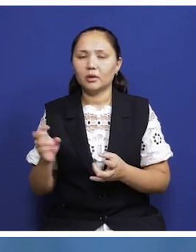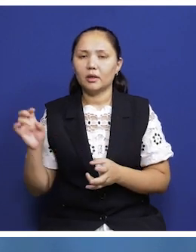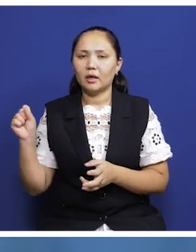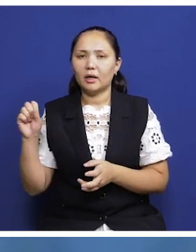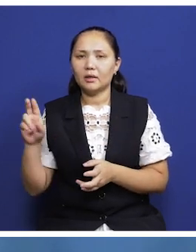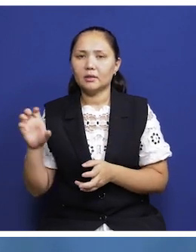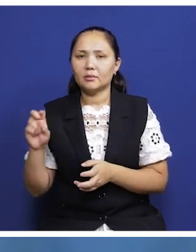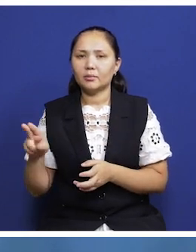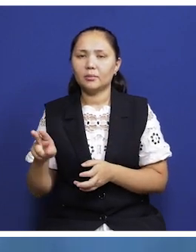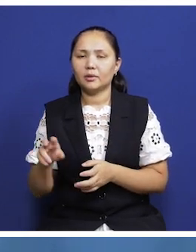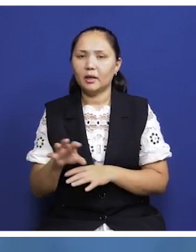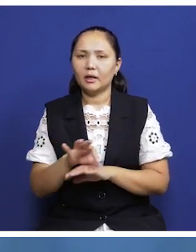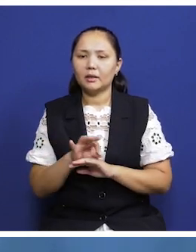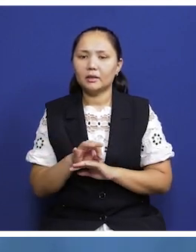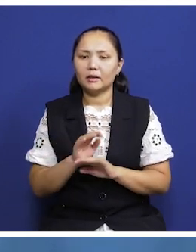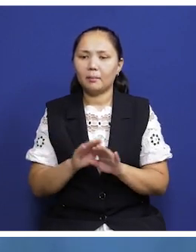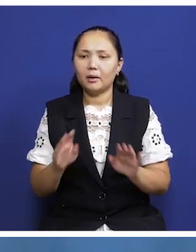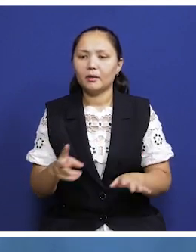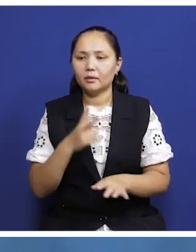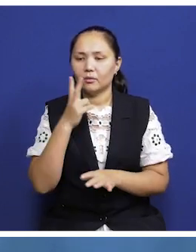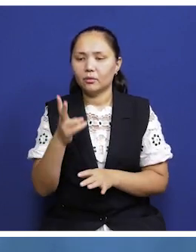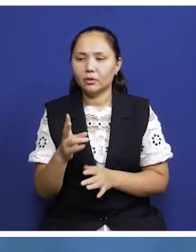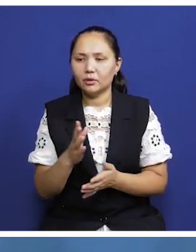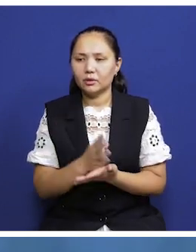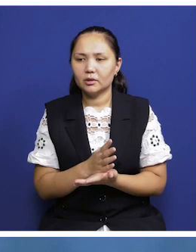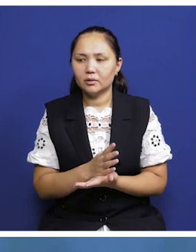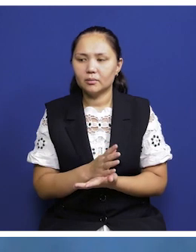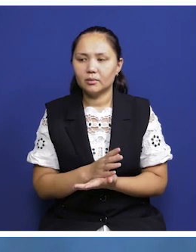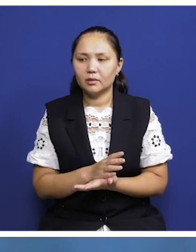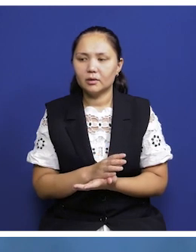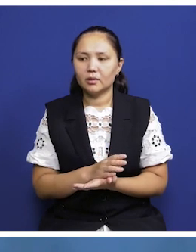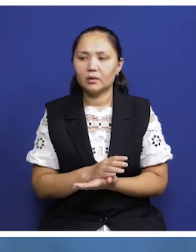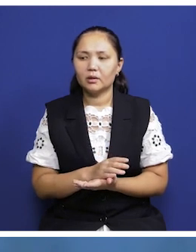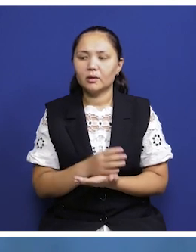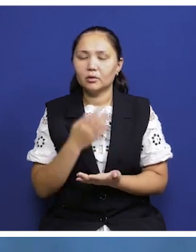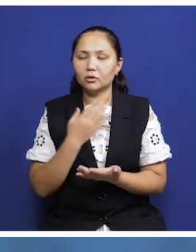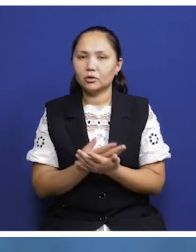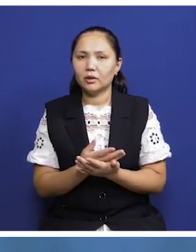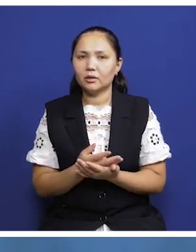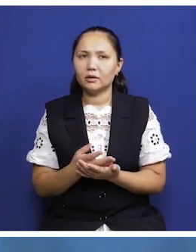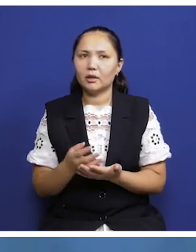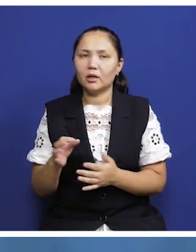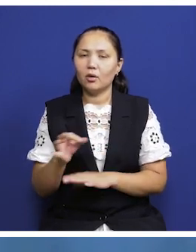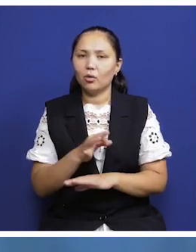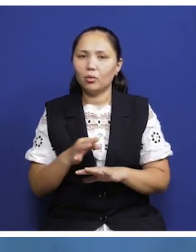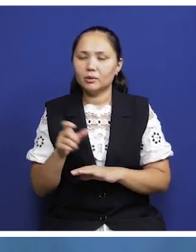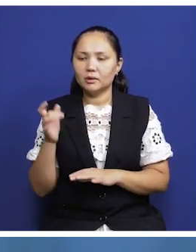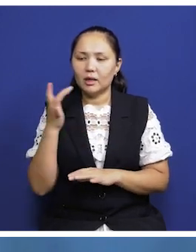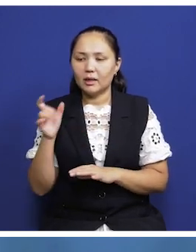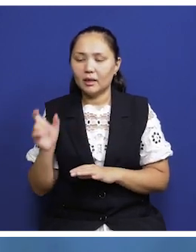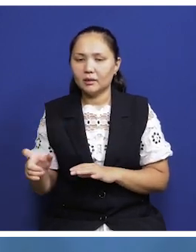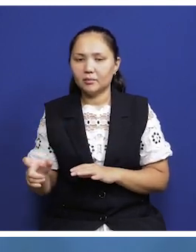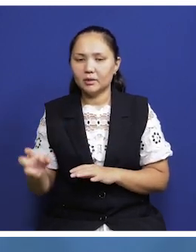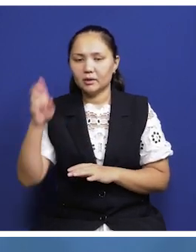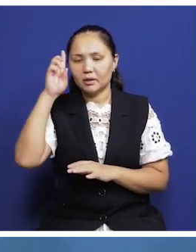отырмын деп ол көңілінде бүрсіп ма деген баласын да көріп отырады, бізді жәрдемге мұқтажбыз деп. Сол себептен әрбір азаматымызды біз еңбекке